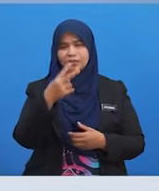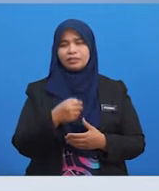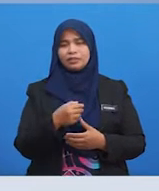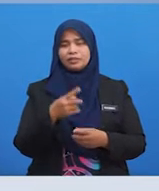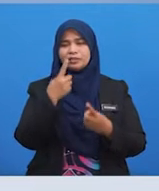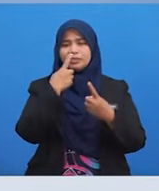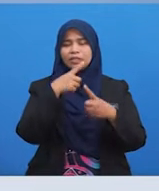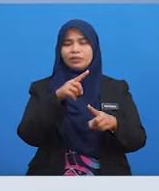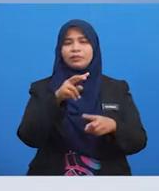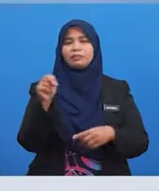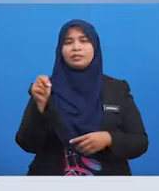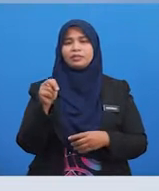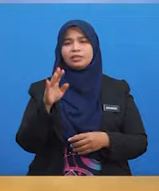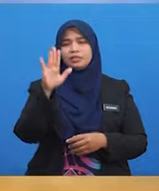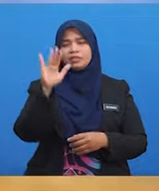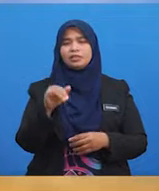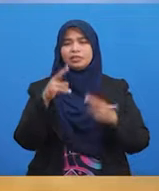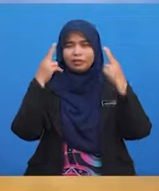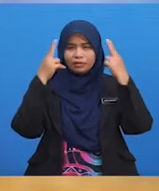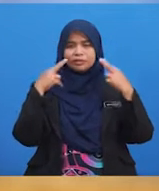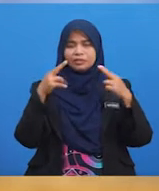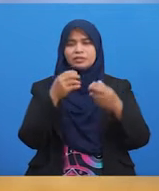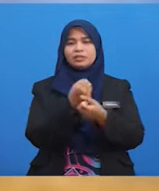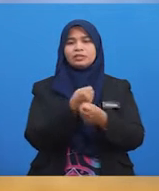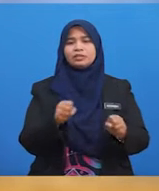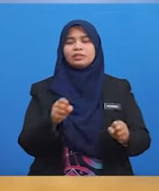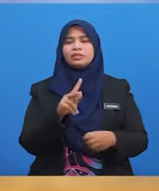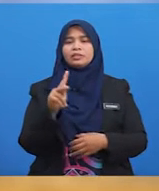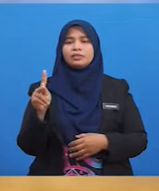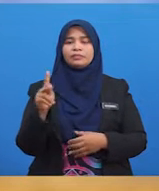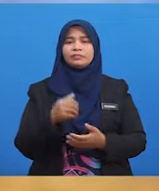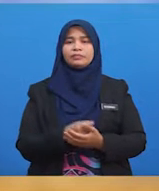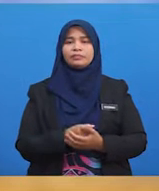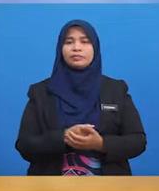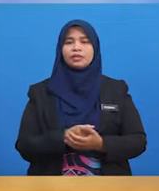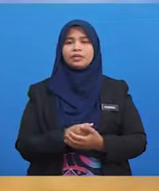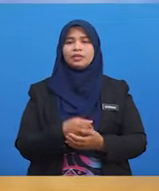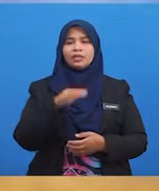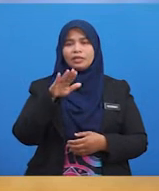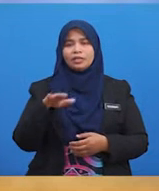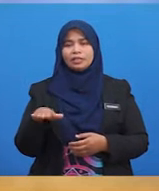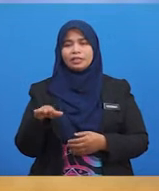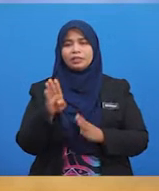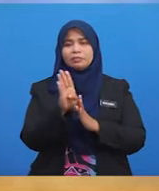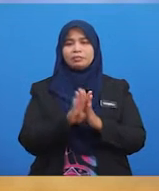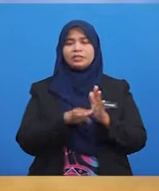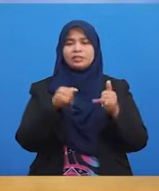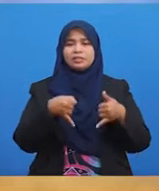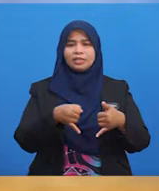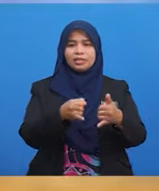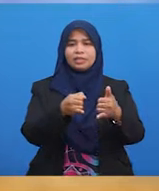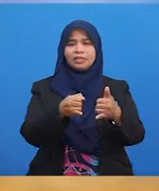lihat jawapan yang ustazah sediakan. Adik berjalan